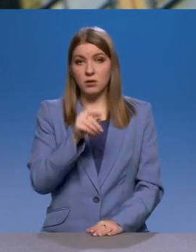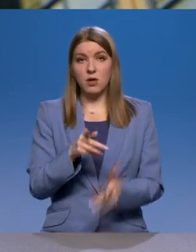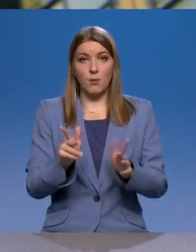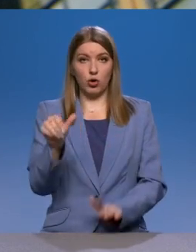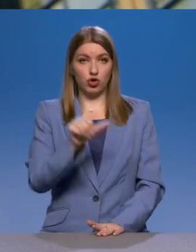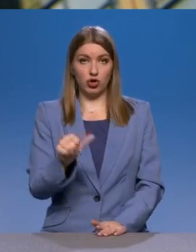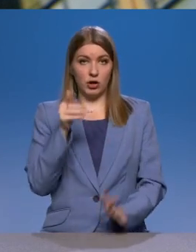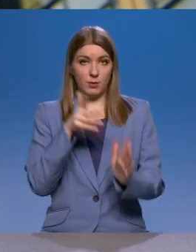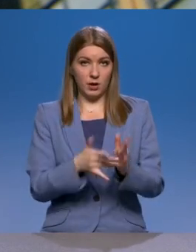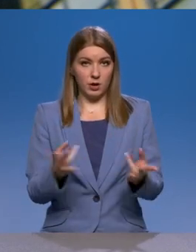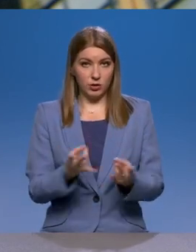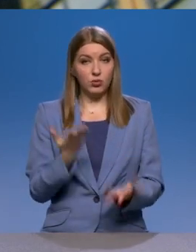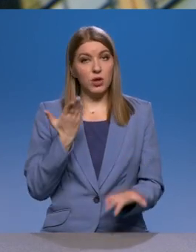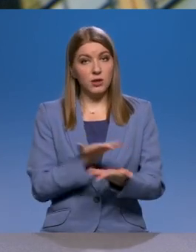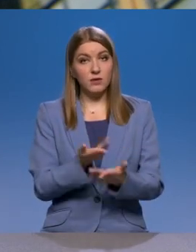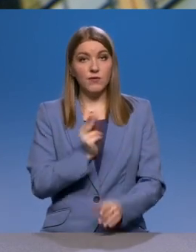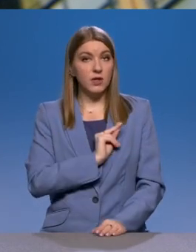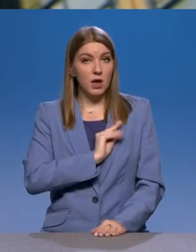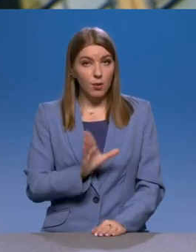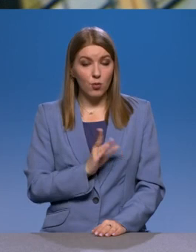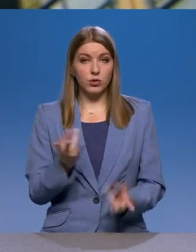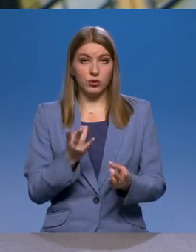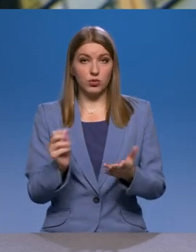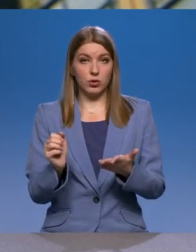работаете, бумага из...